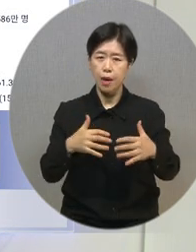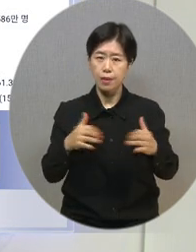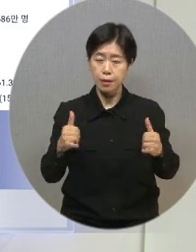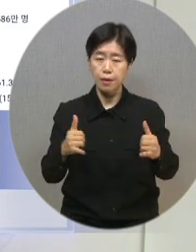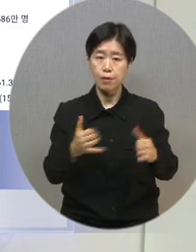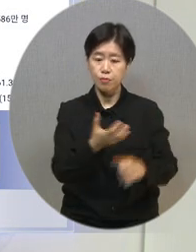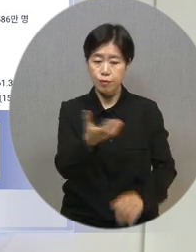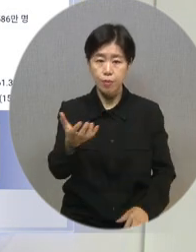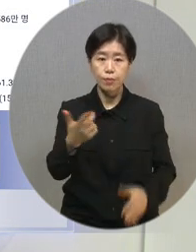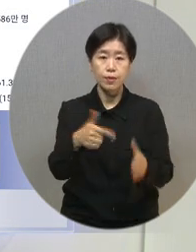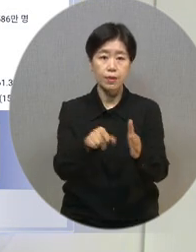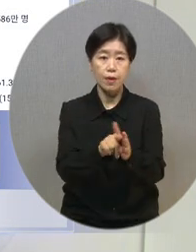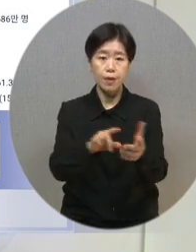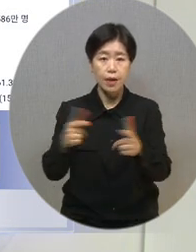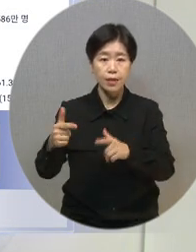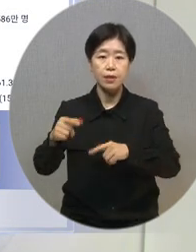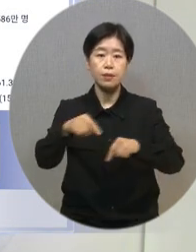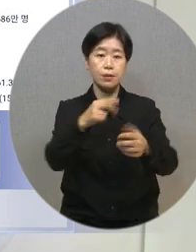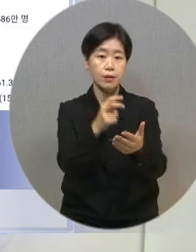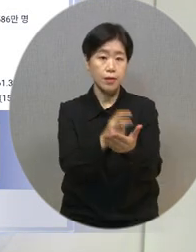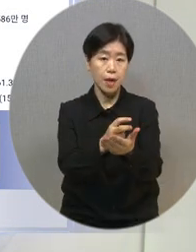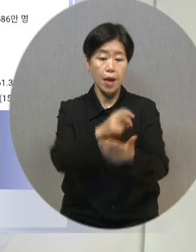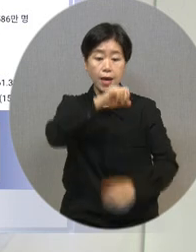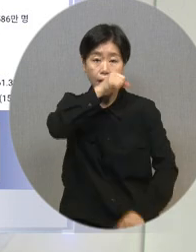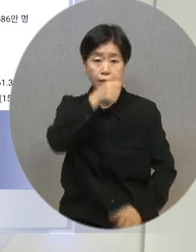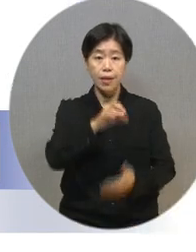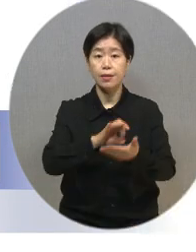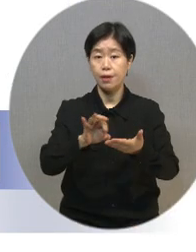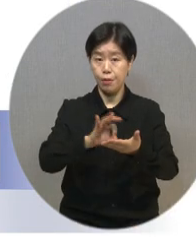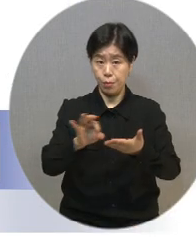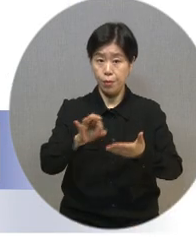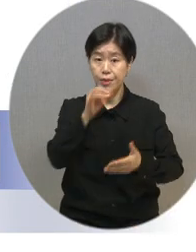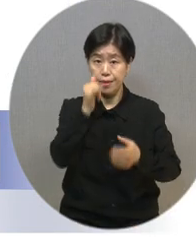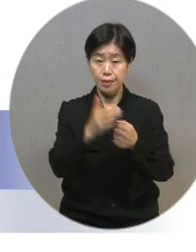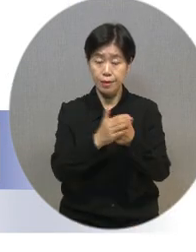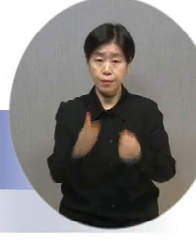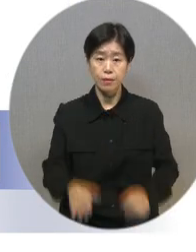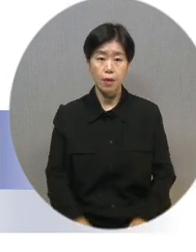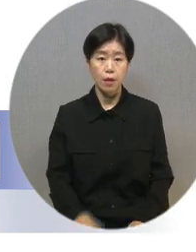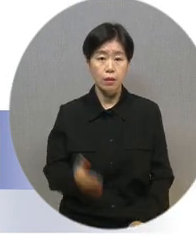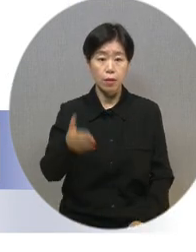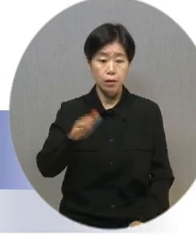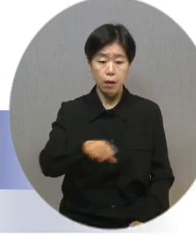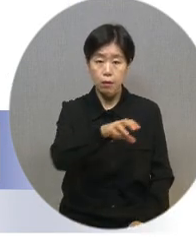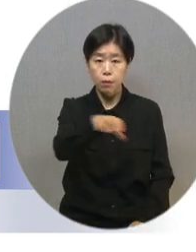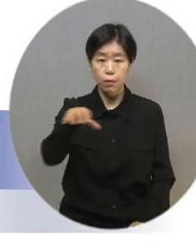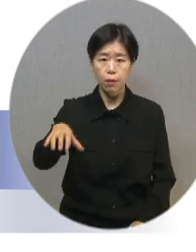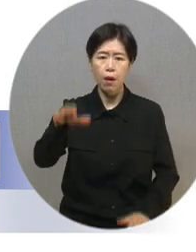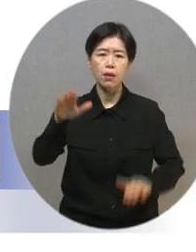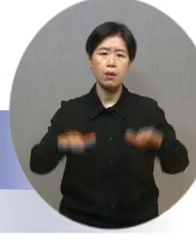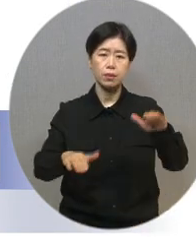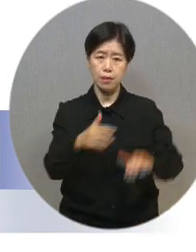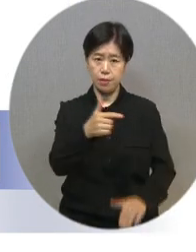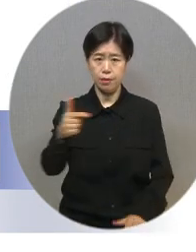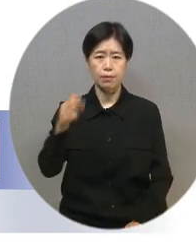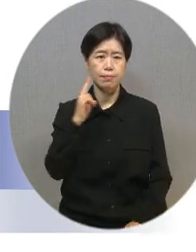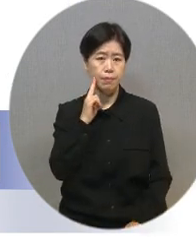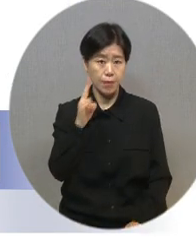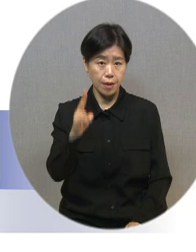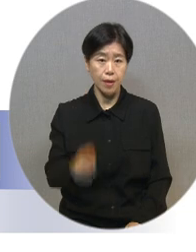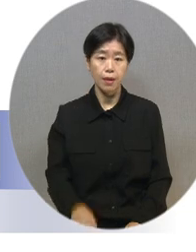다양한 정책과 예산이 투여된 결과가 아닌가 싶습니다 그러나 여전히 지역간 격차가 어